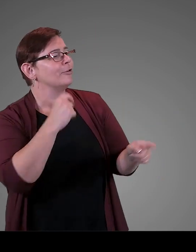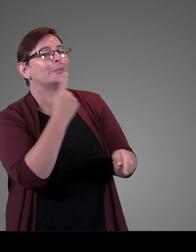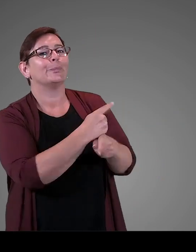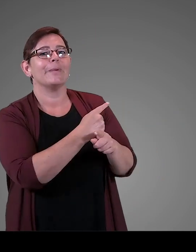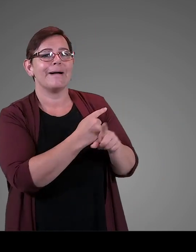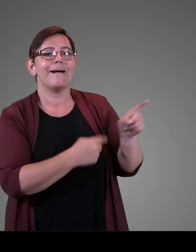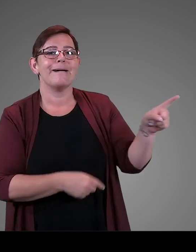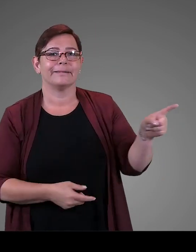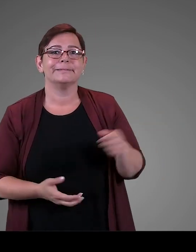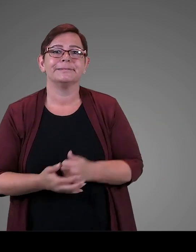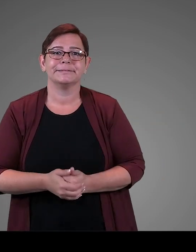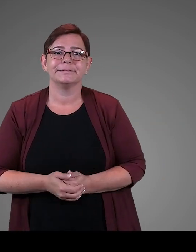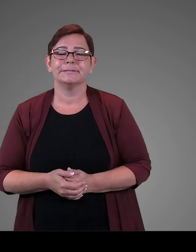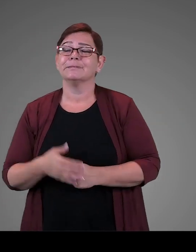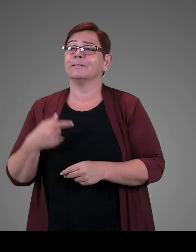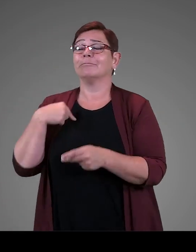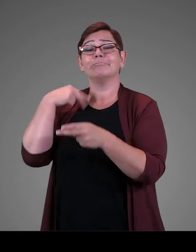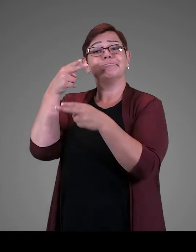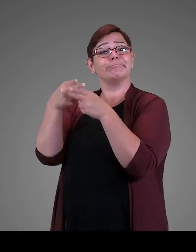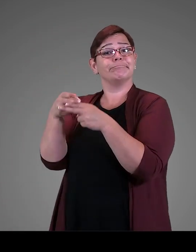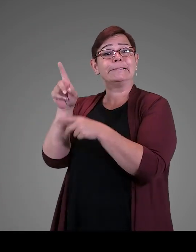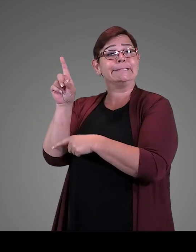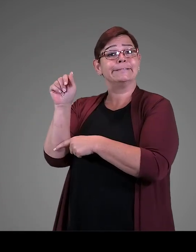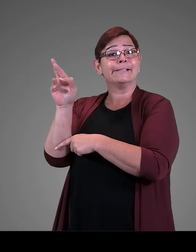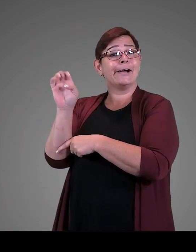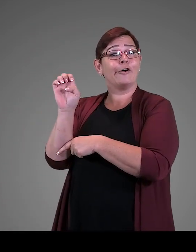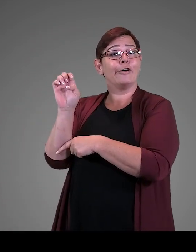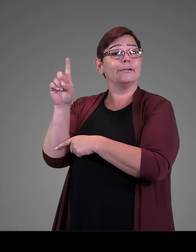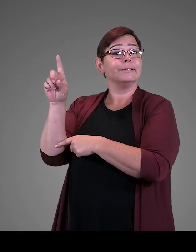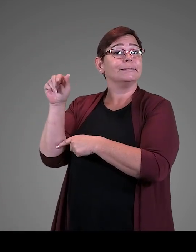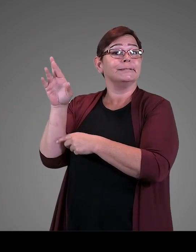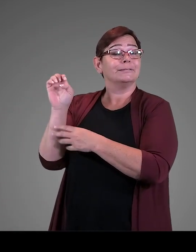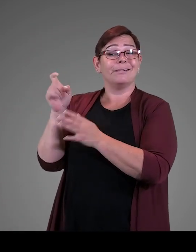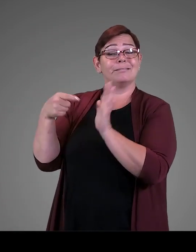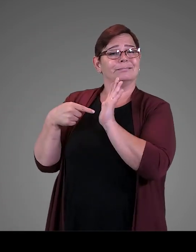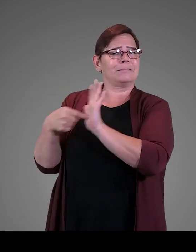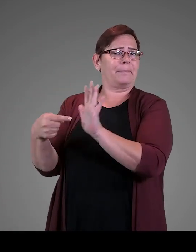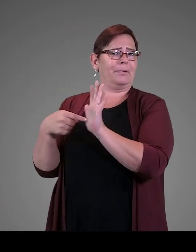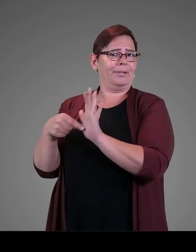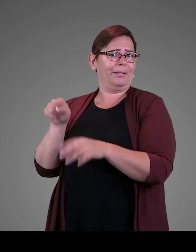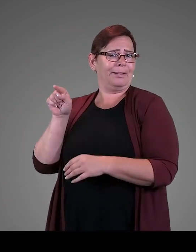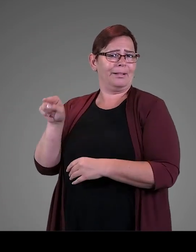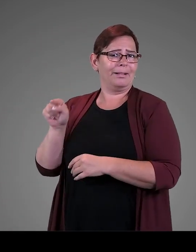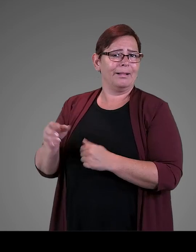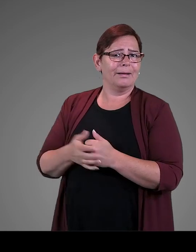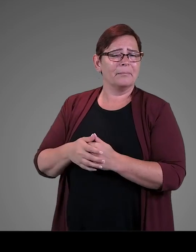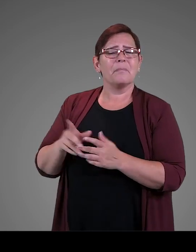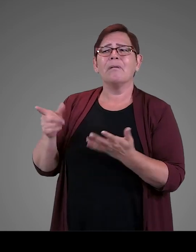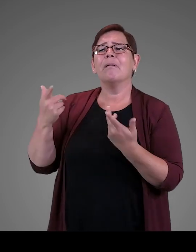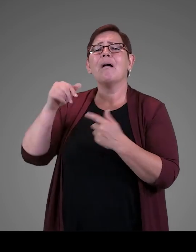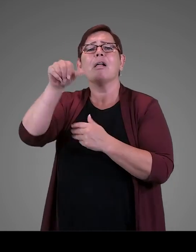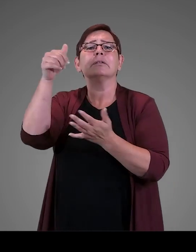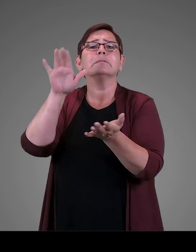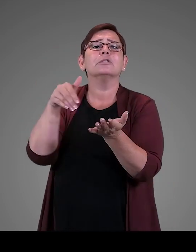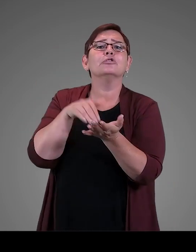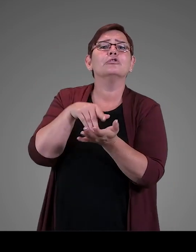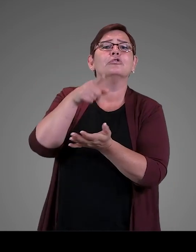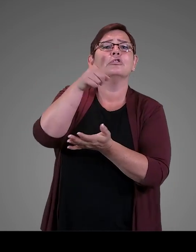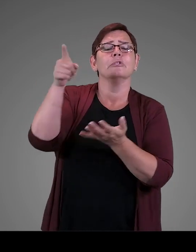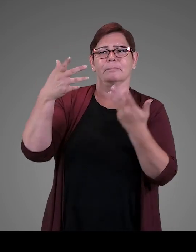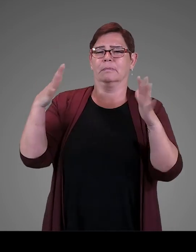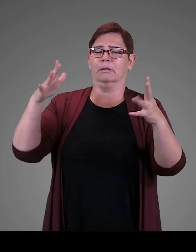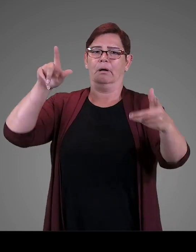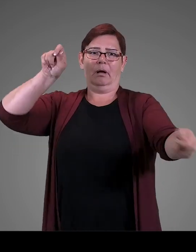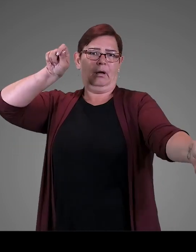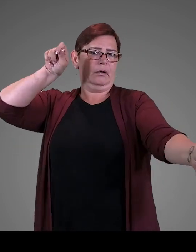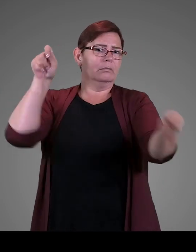un virage? Bon, c'est vrai. J'ai parlé de Dardar en tant qu'exemple, parce qu'on se disait, est-ce qu'il y a un centre qui a fait vraiment un